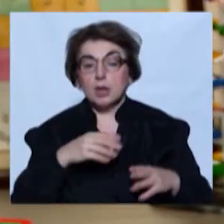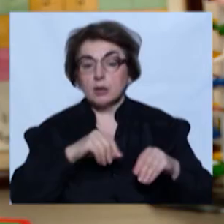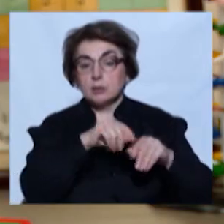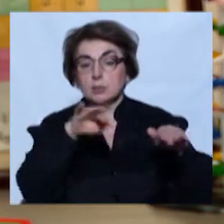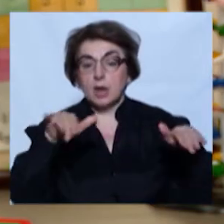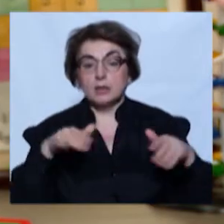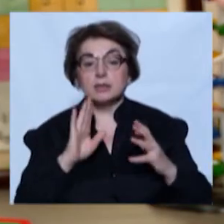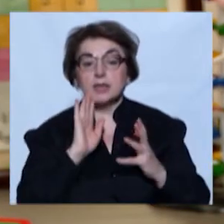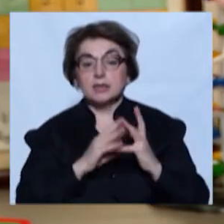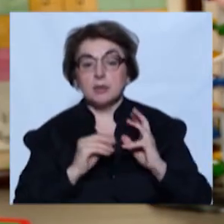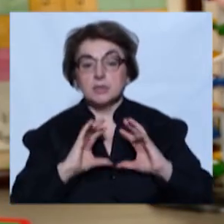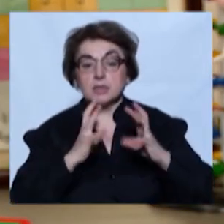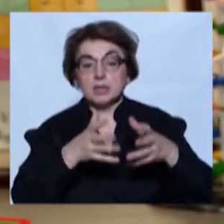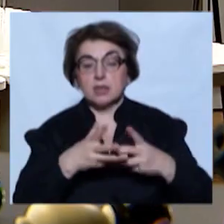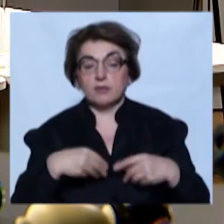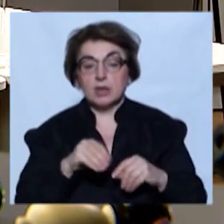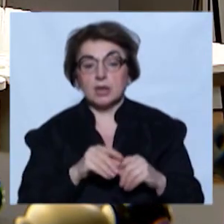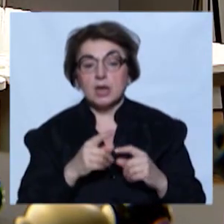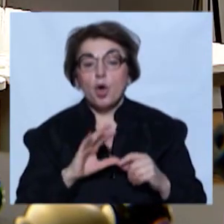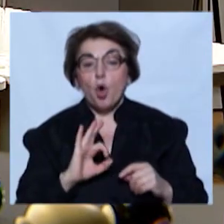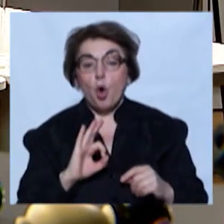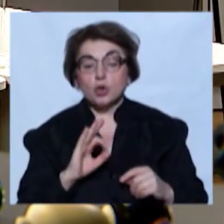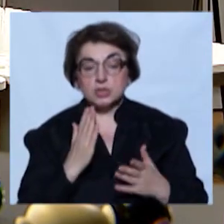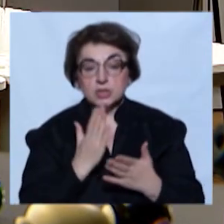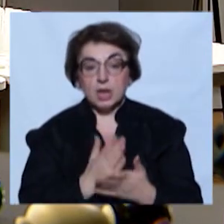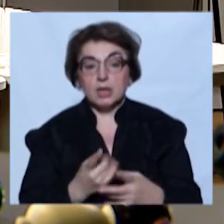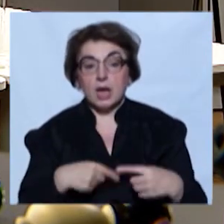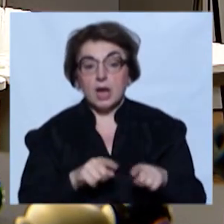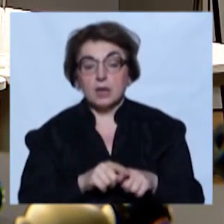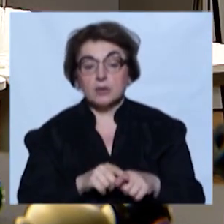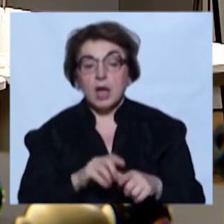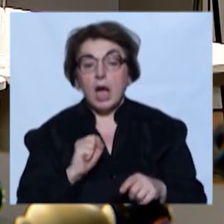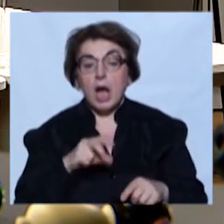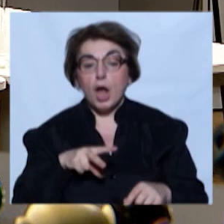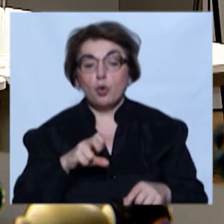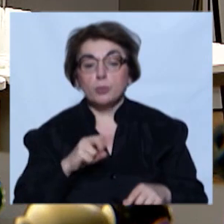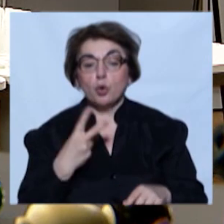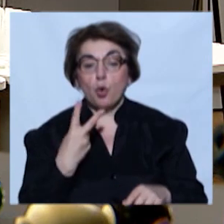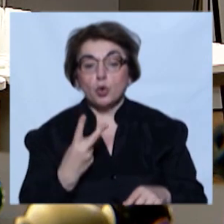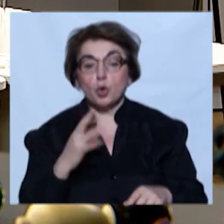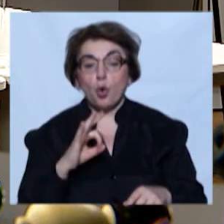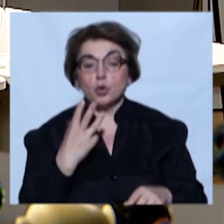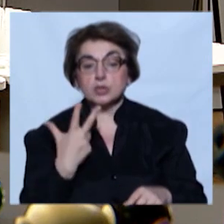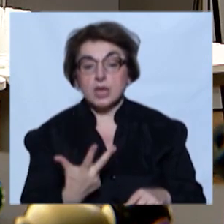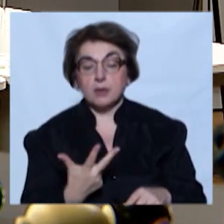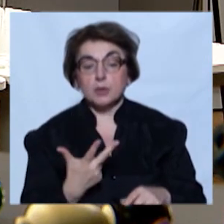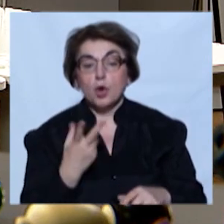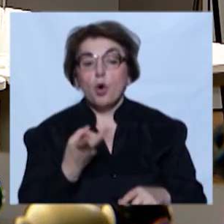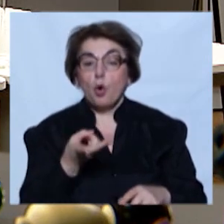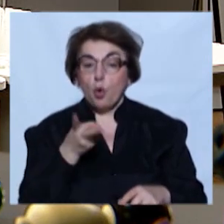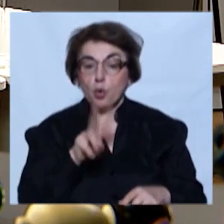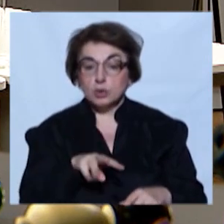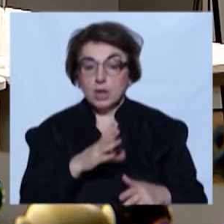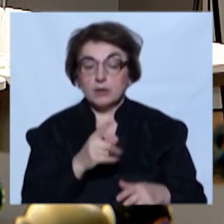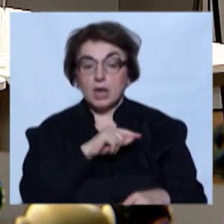მიმობნეული დედამიწაზე. ასევე ოქსიდია ალუმინ 2O3, რომელიც ორგვარი